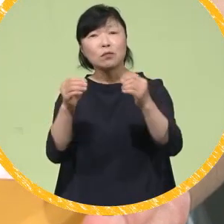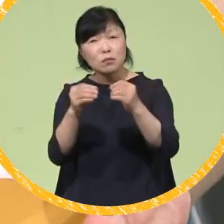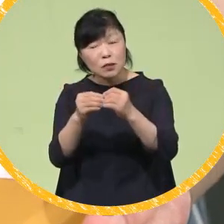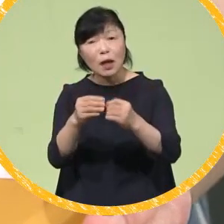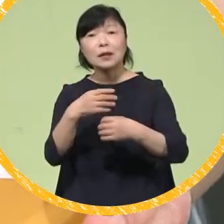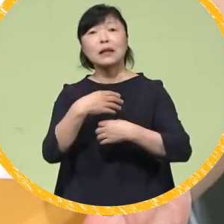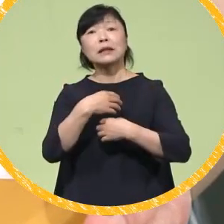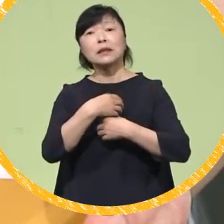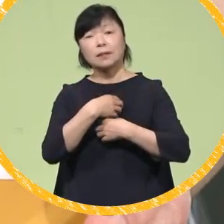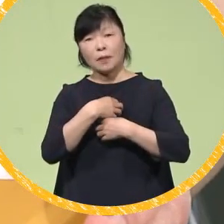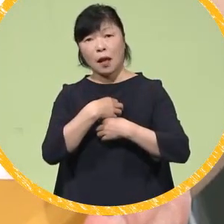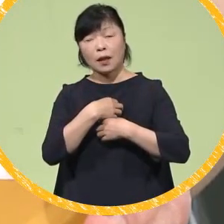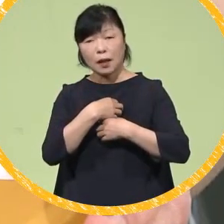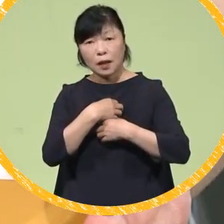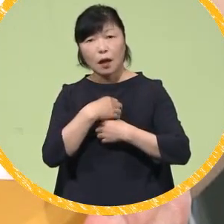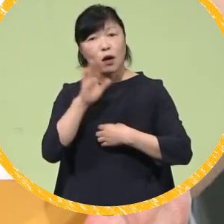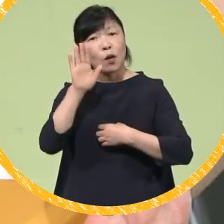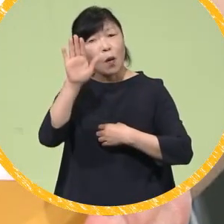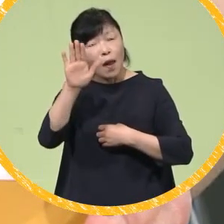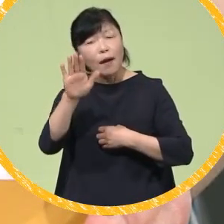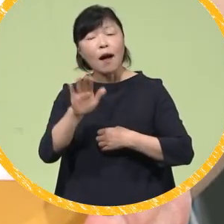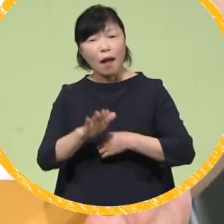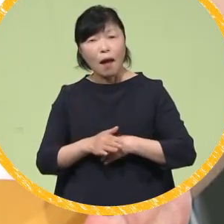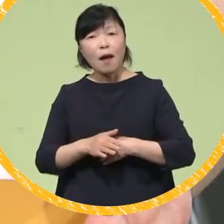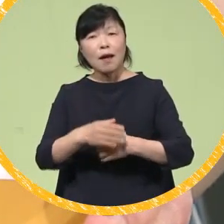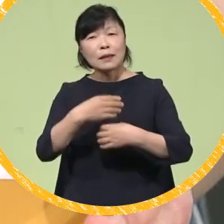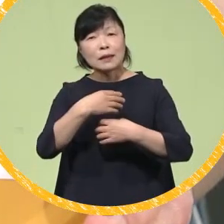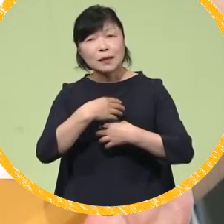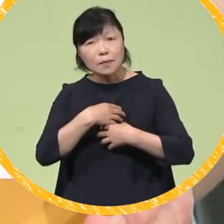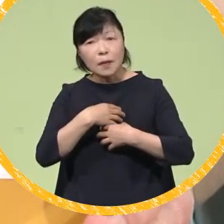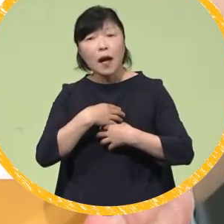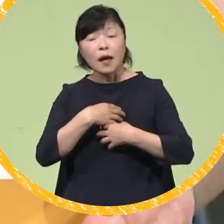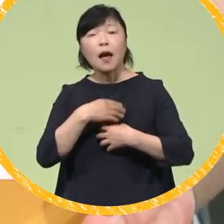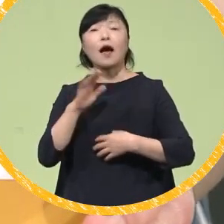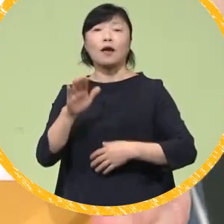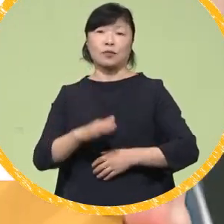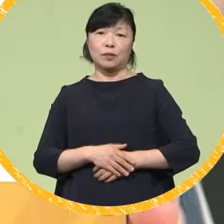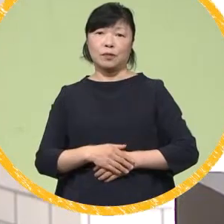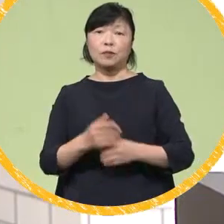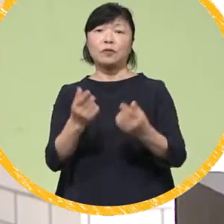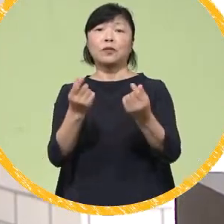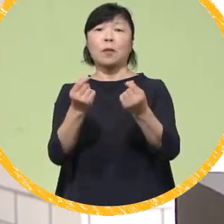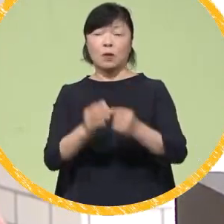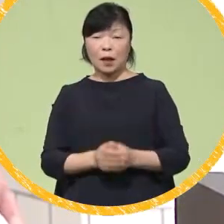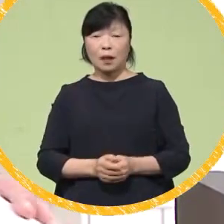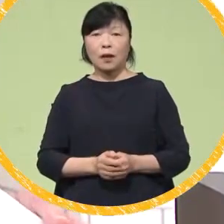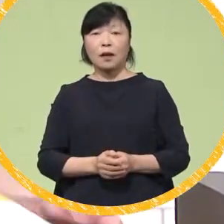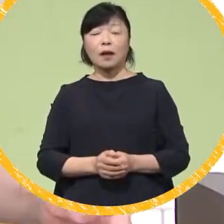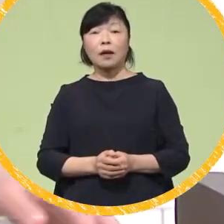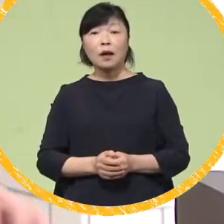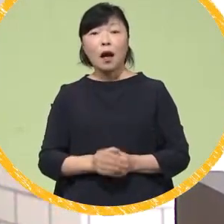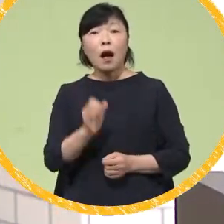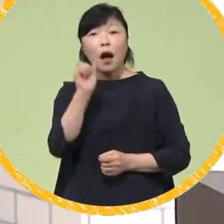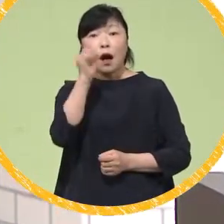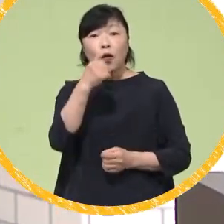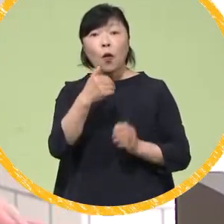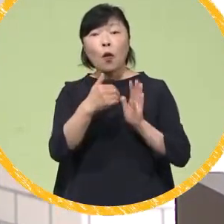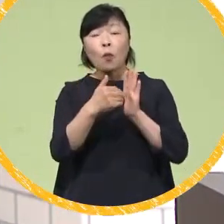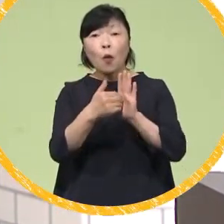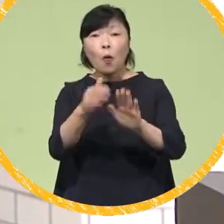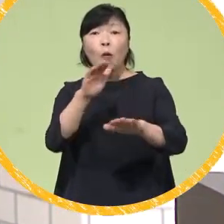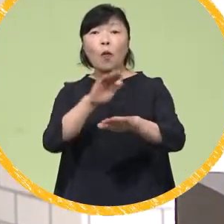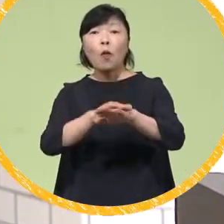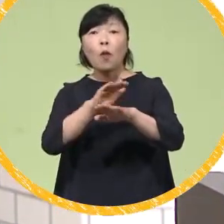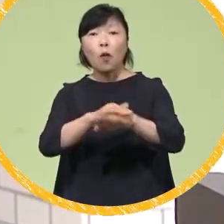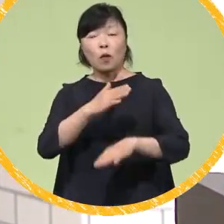になるところで熱中症、これからの季節そっちも気にしないといけないっていうね。 いやそうなんですよ。まあ、ただね予防法を知っていれば